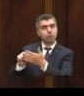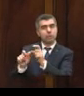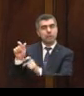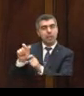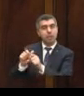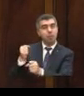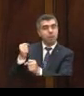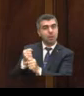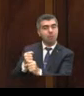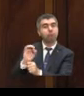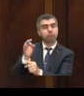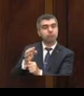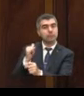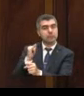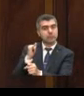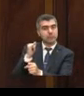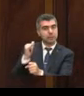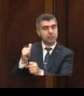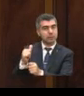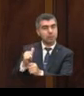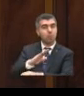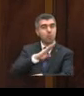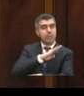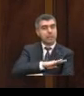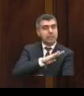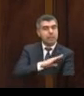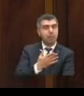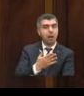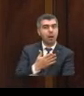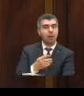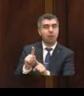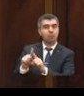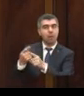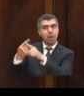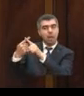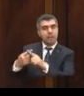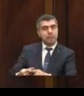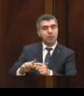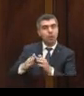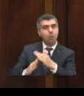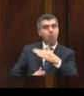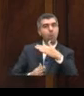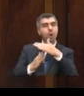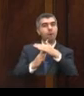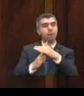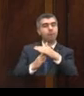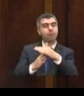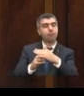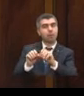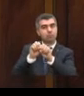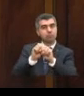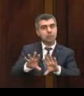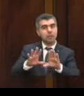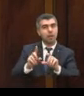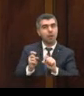مناصب الشغل ودعم صمود الاقتصاد الوطني في ومحاصرة الوباء والتقليل من الخسائر